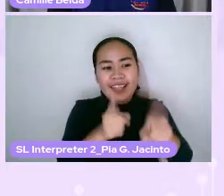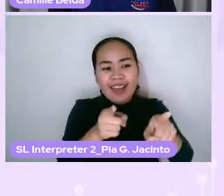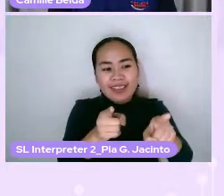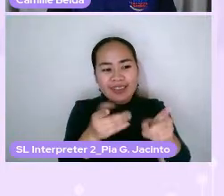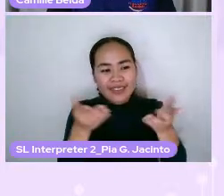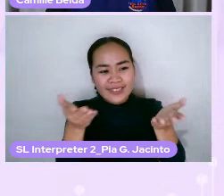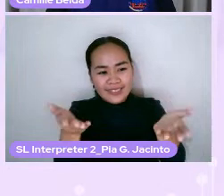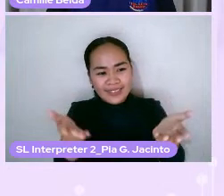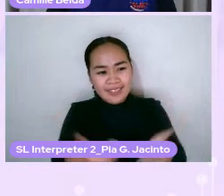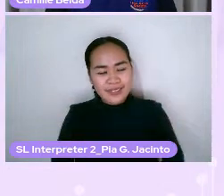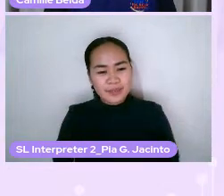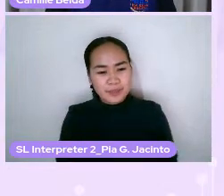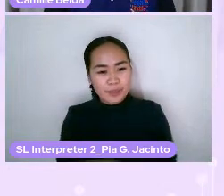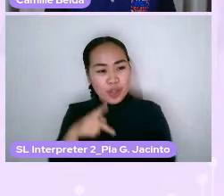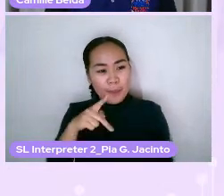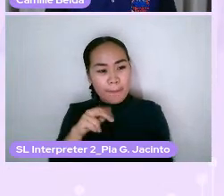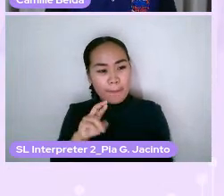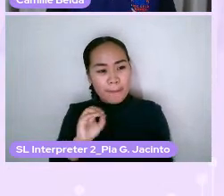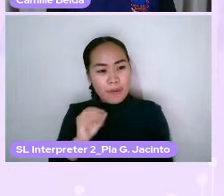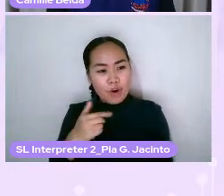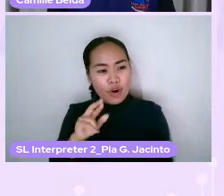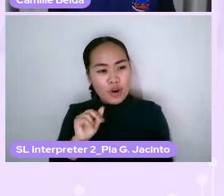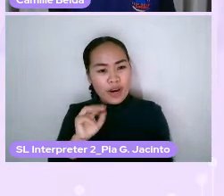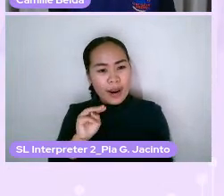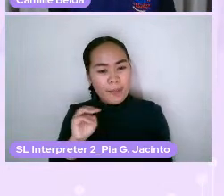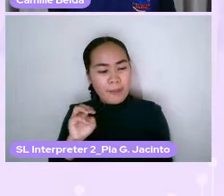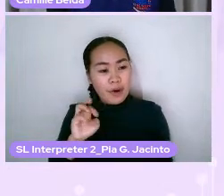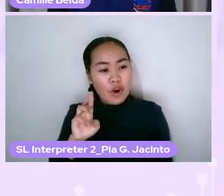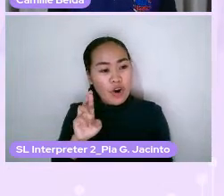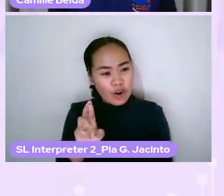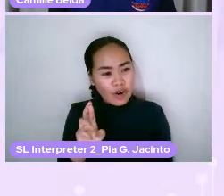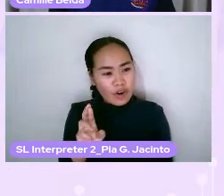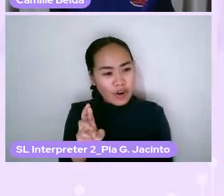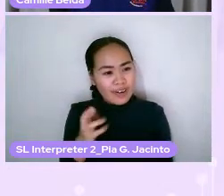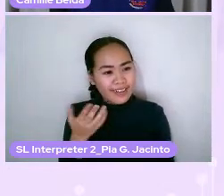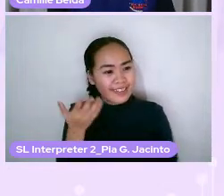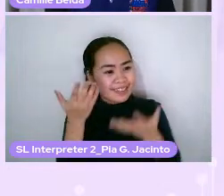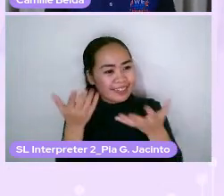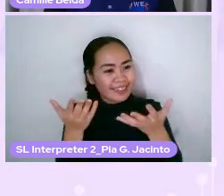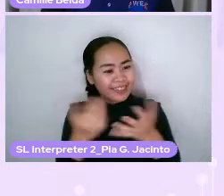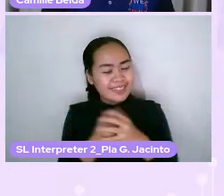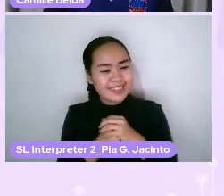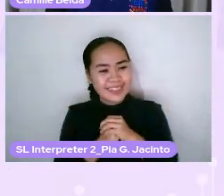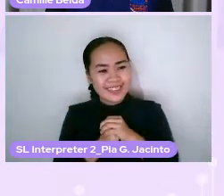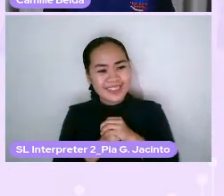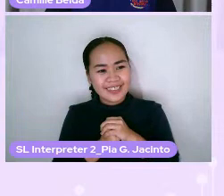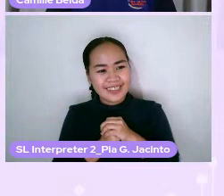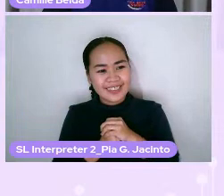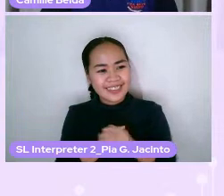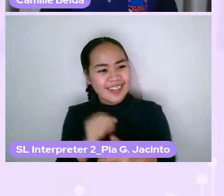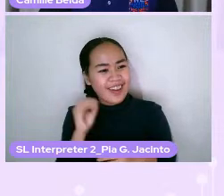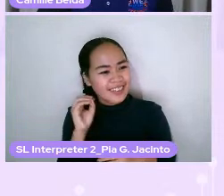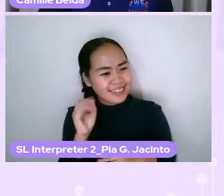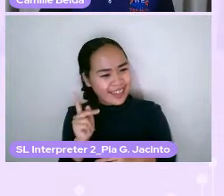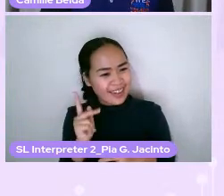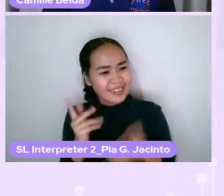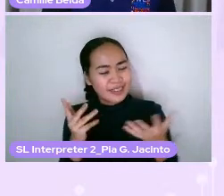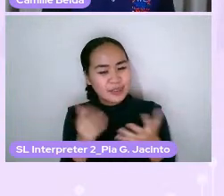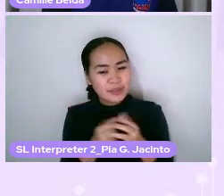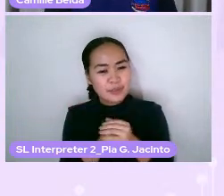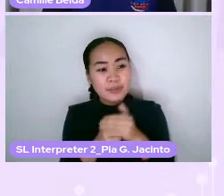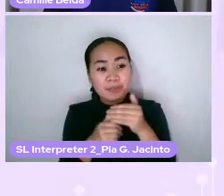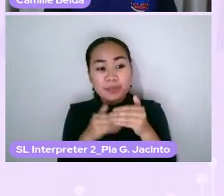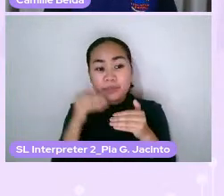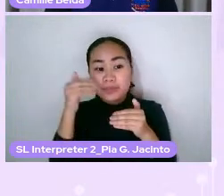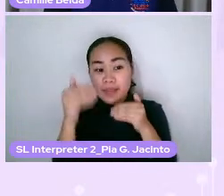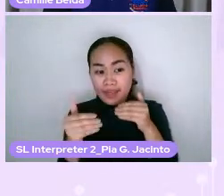pala kasi frog. Tapos gamer. Pag pinagsama mo, programmer. O, diba, lusot? Okay. Next